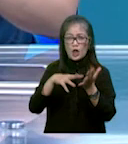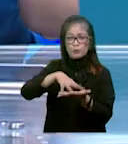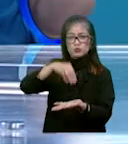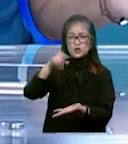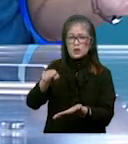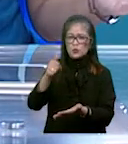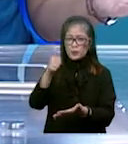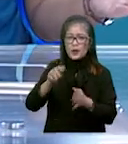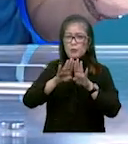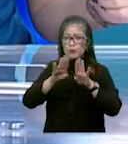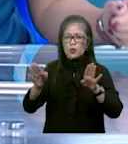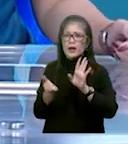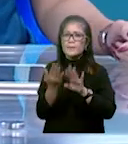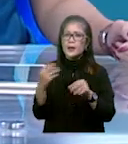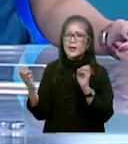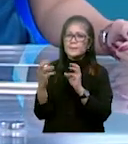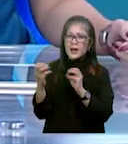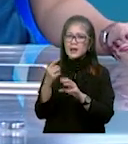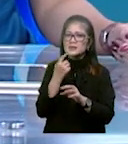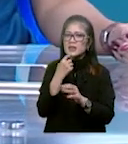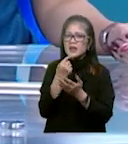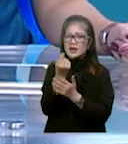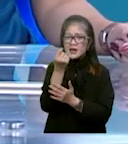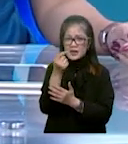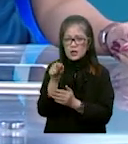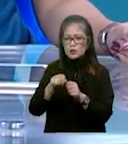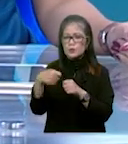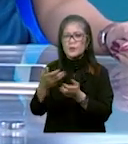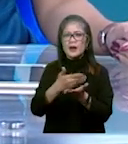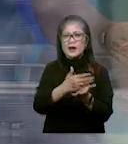membuka kembali pembahasan soal dana bagi hasil migas